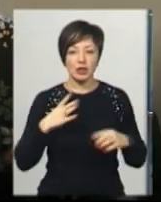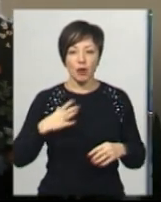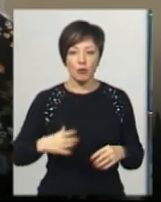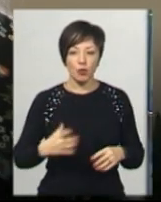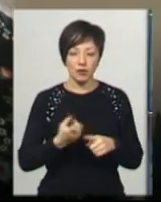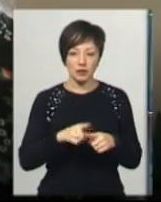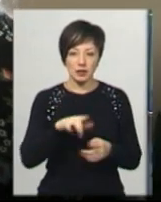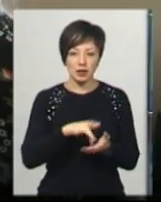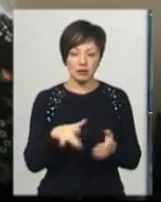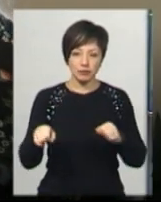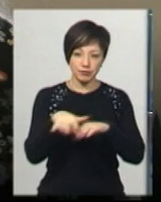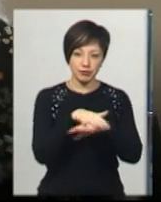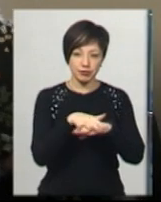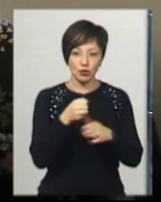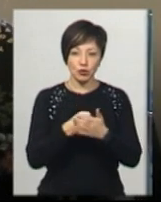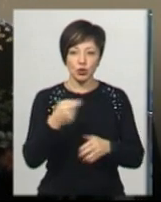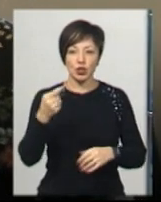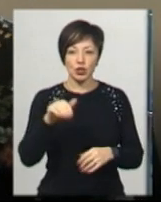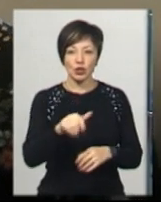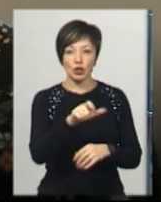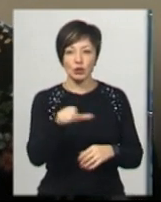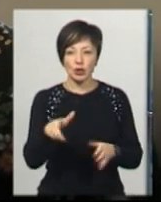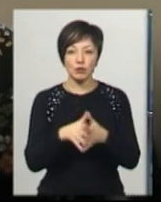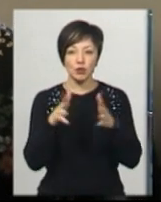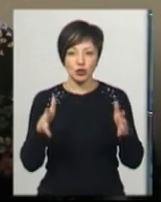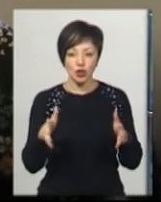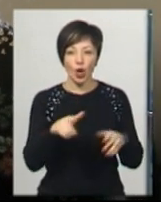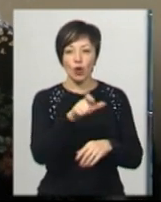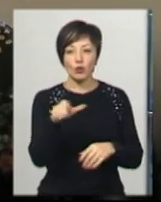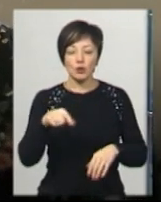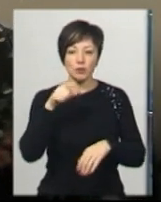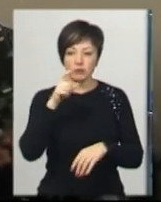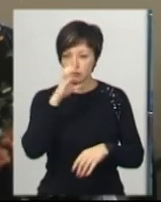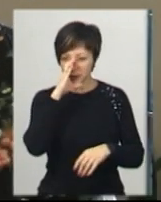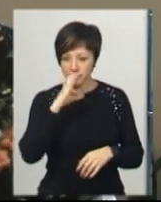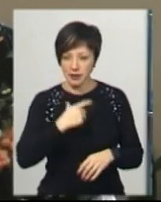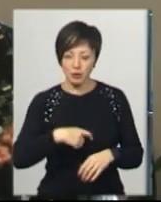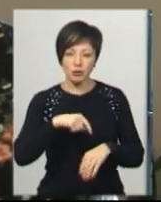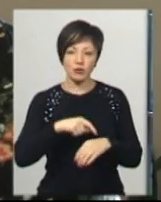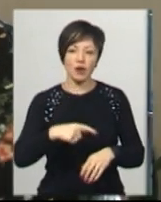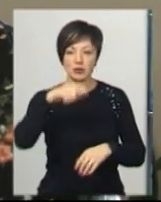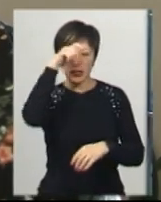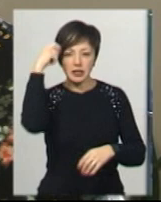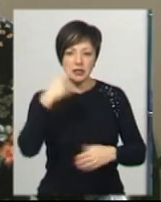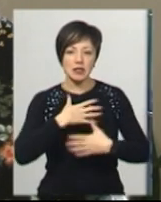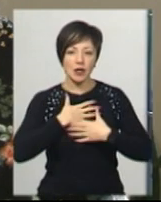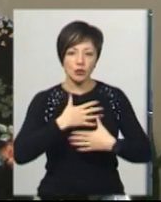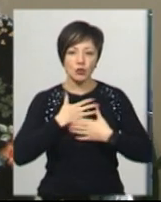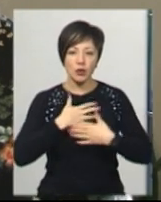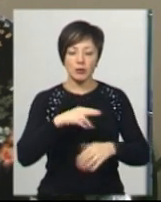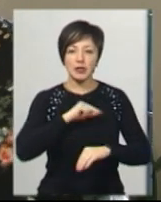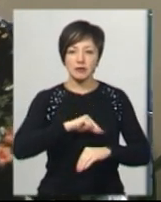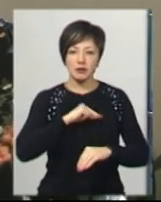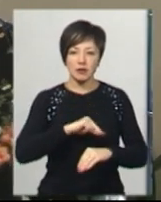даних центрах, збирається до 1000 людей і більше. Люди погано себе почувають, створюється задуха. Неодноразово